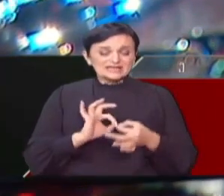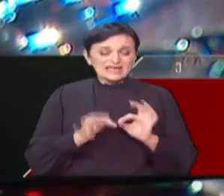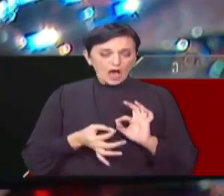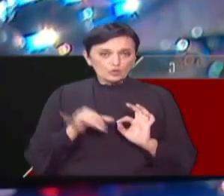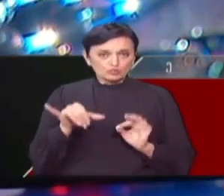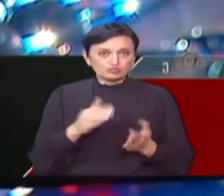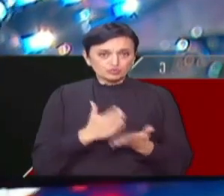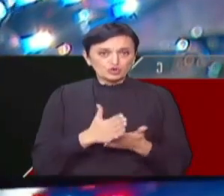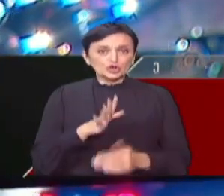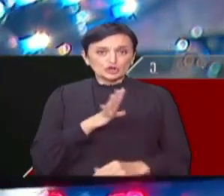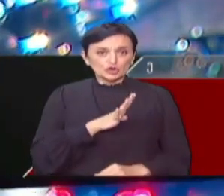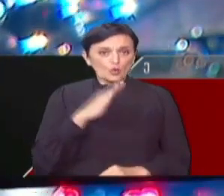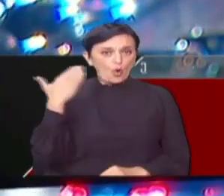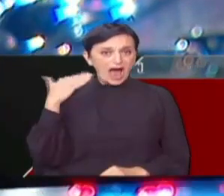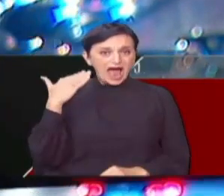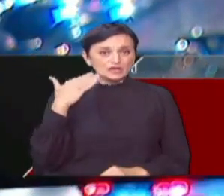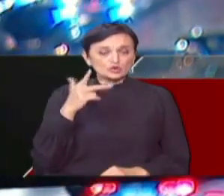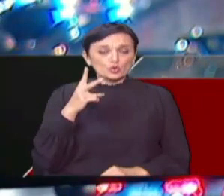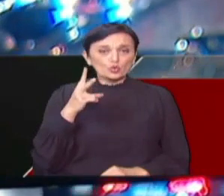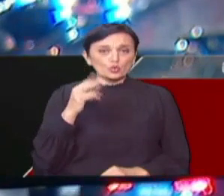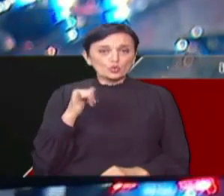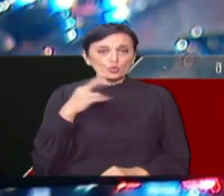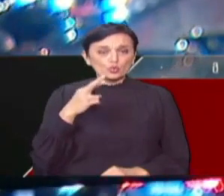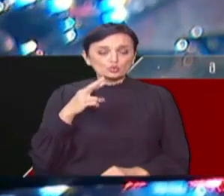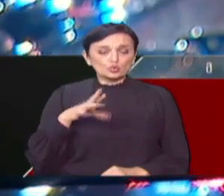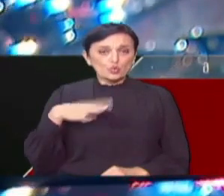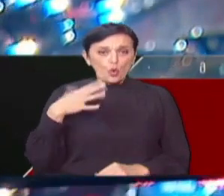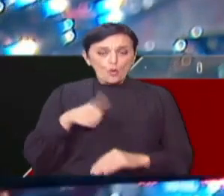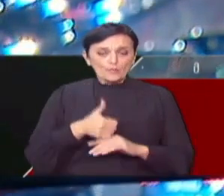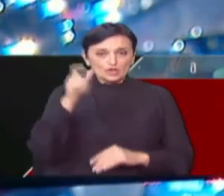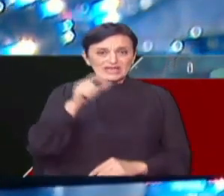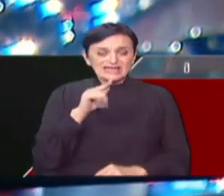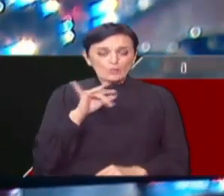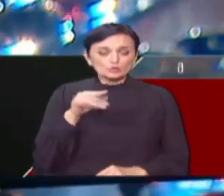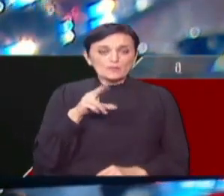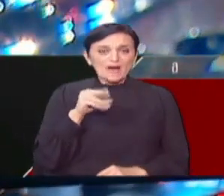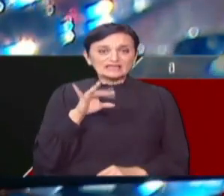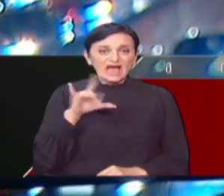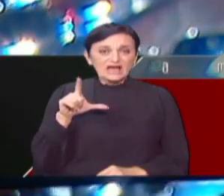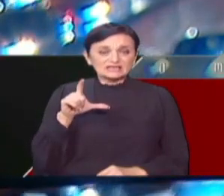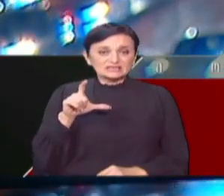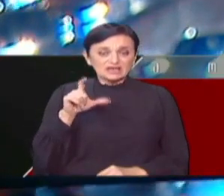დაკონკრეტებული ყავთ, რომ ეს იყო აჭარის კუდის ყოფილი უფროსი თეიმურაზ პატარიძე, რომელმაც მისცა